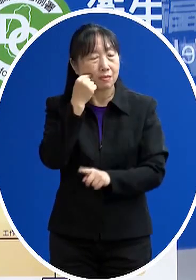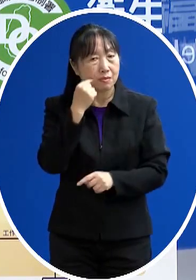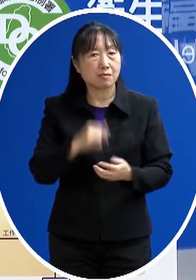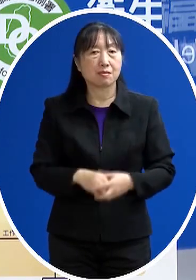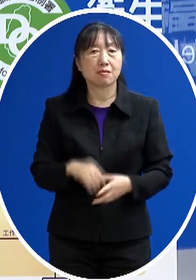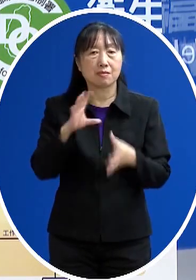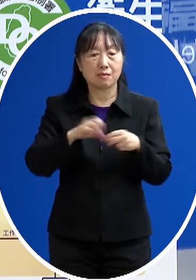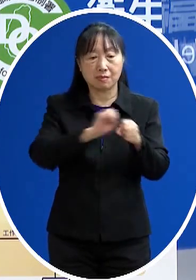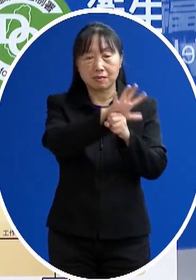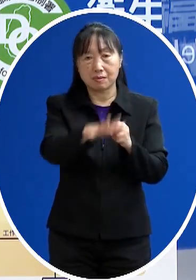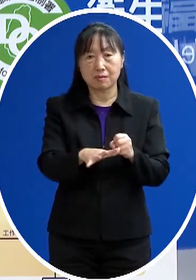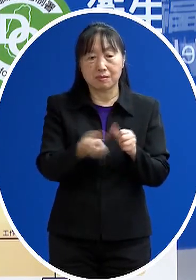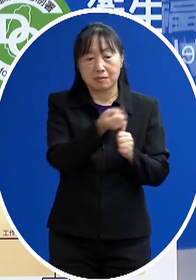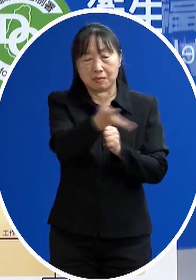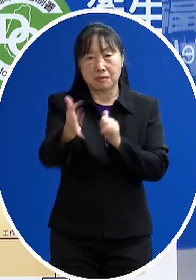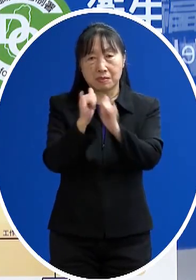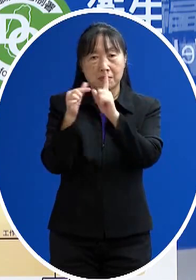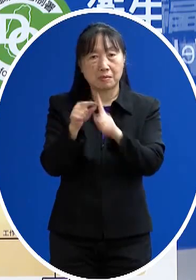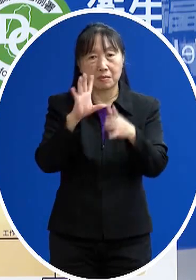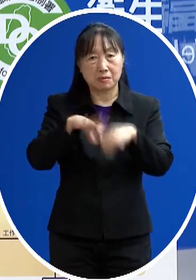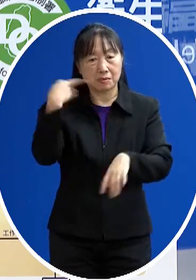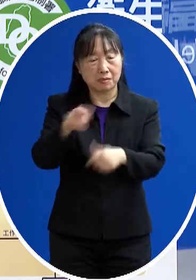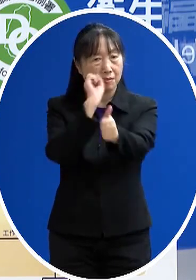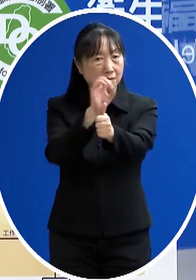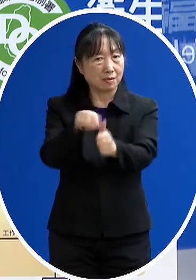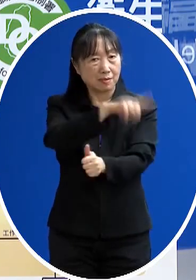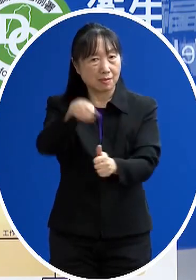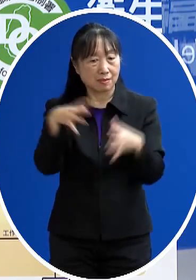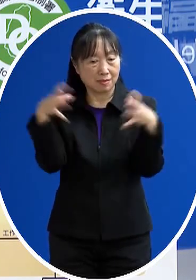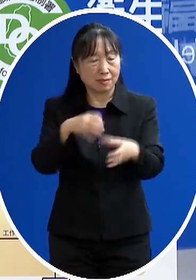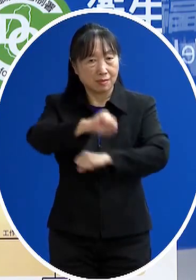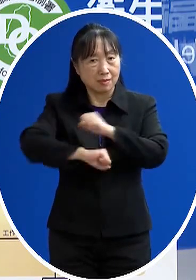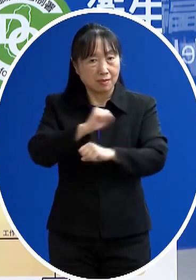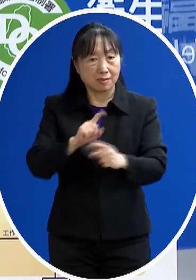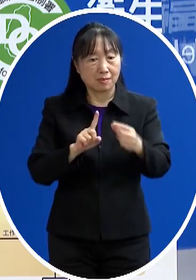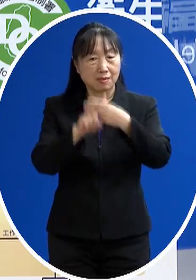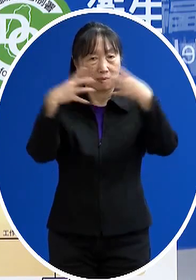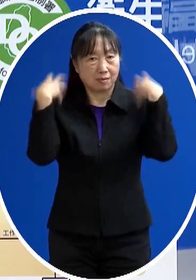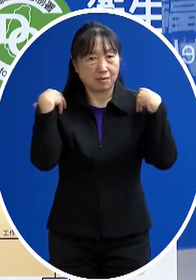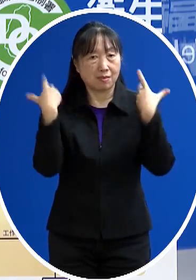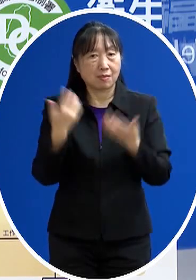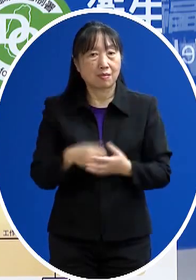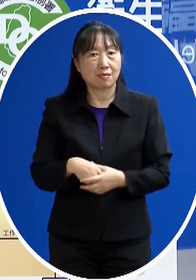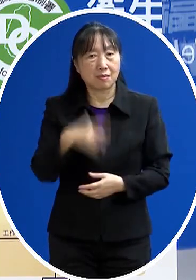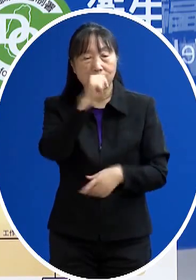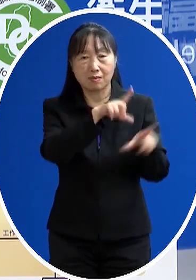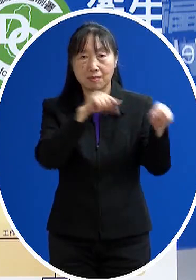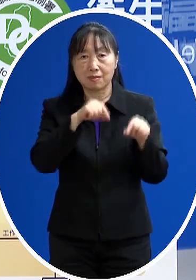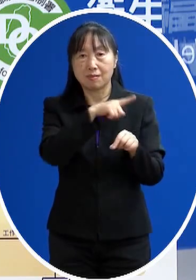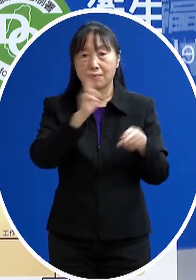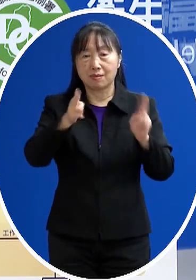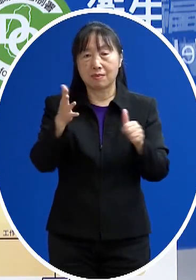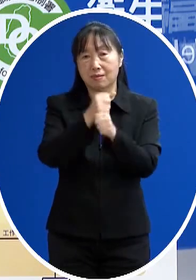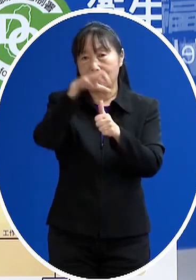范 COVID-19 社区感染的风险，再次提醒集会活动之主办单位应依循指挥中心公